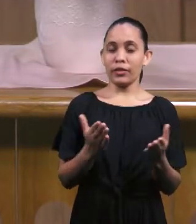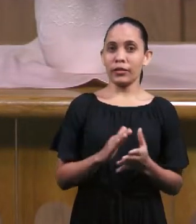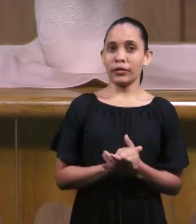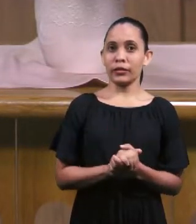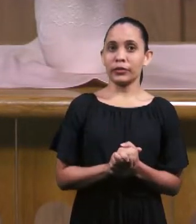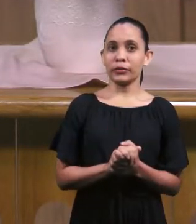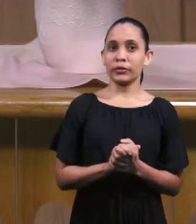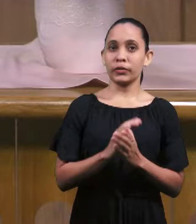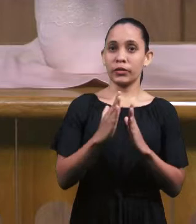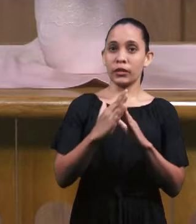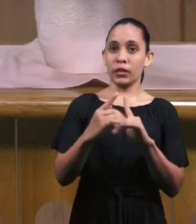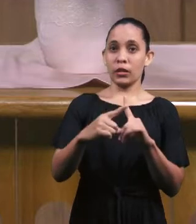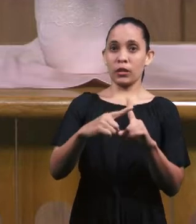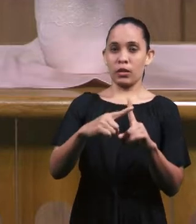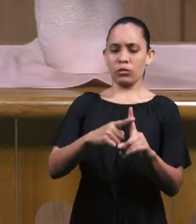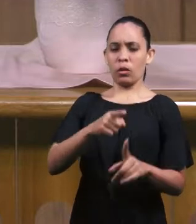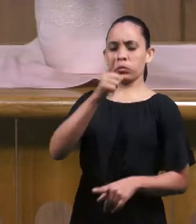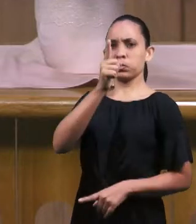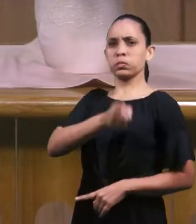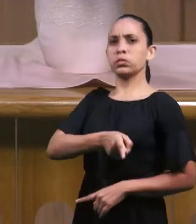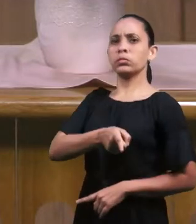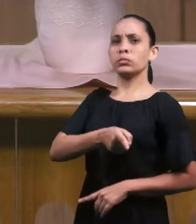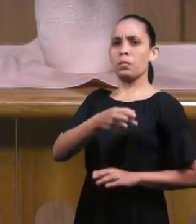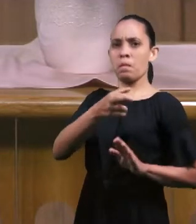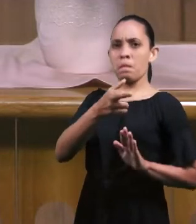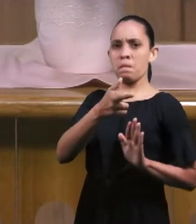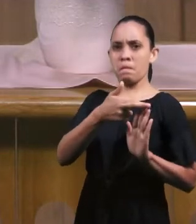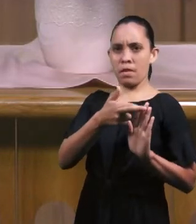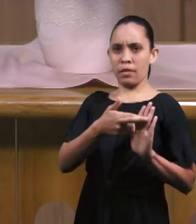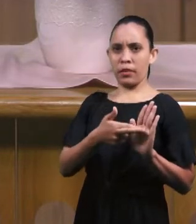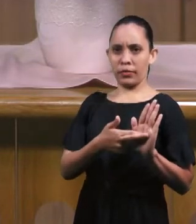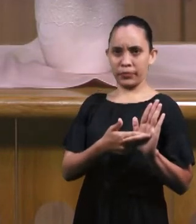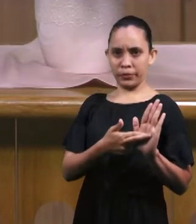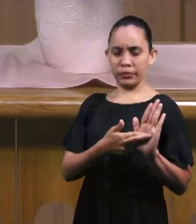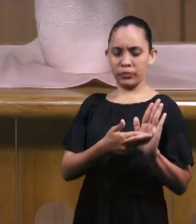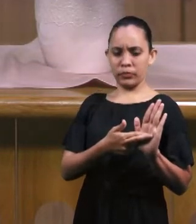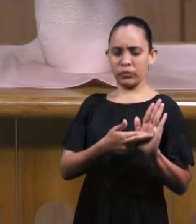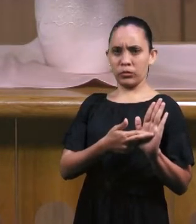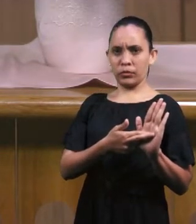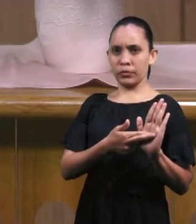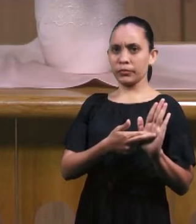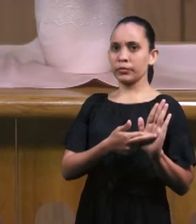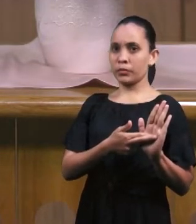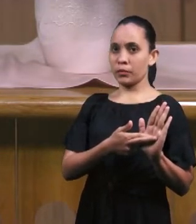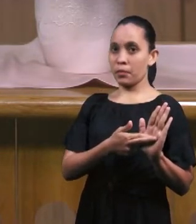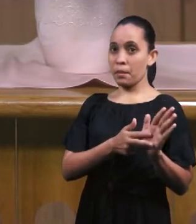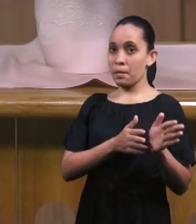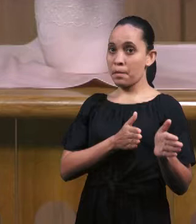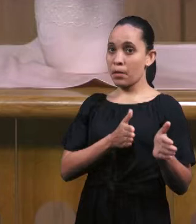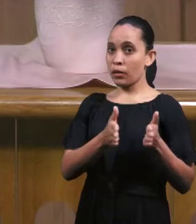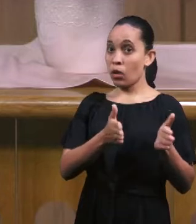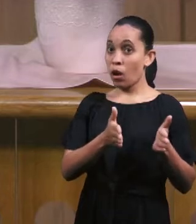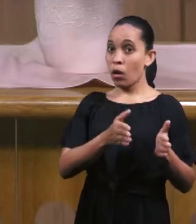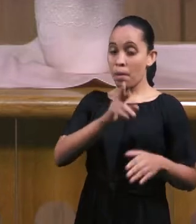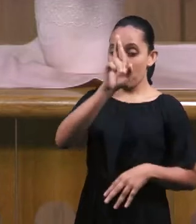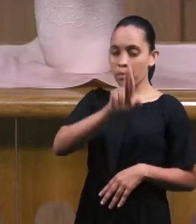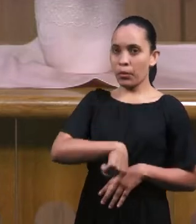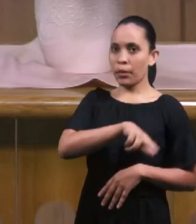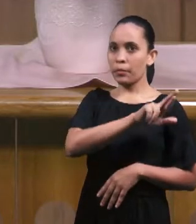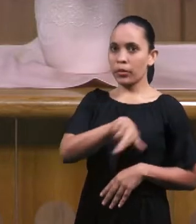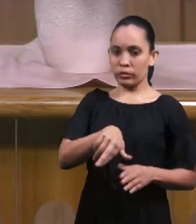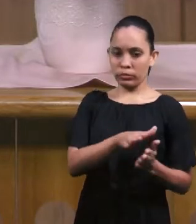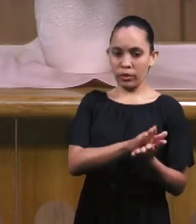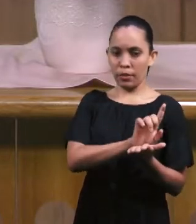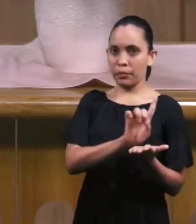l'Église met une norme en disant que la Bible on était prohibé de lire la Bible. Donc d'abord, la langue n'était pas parlée par le